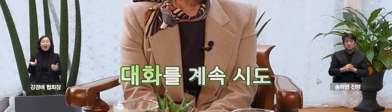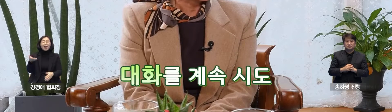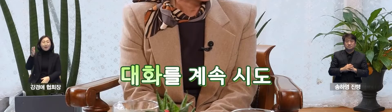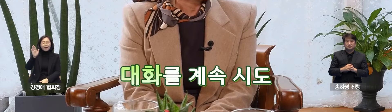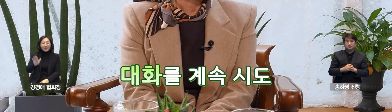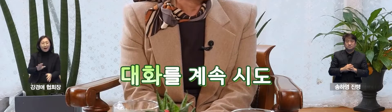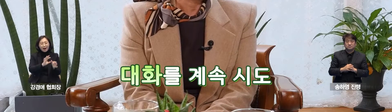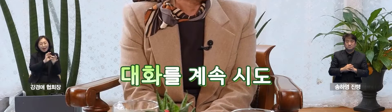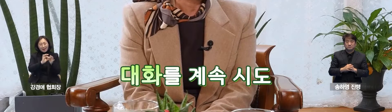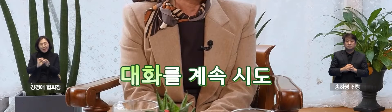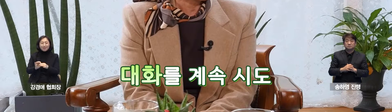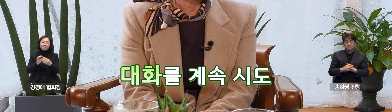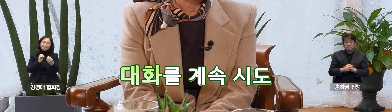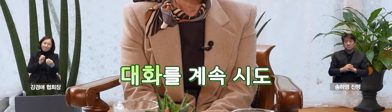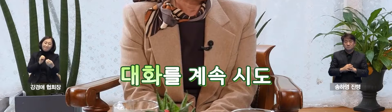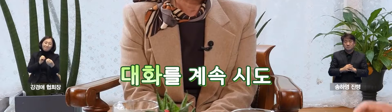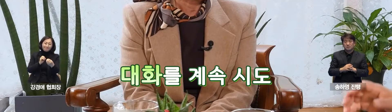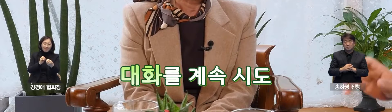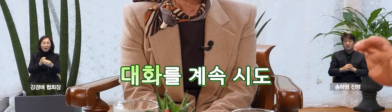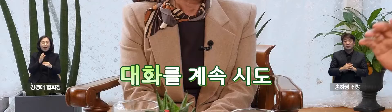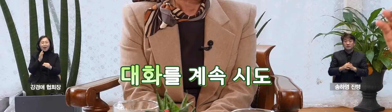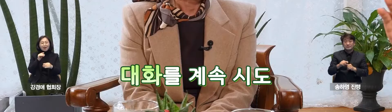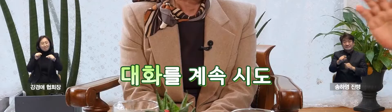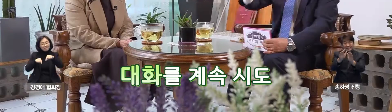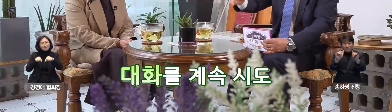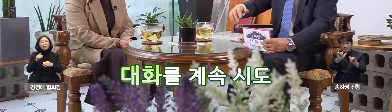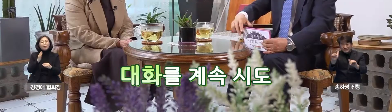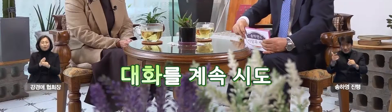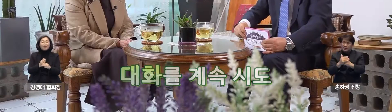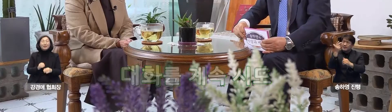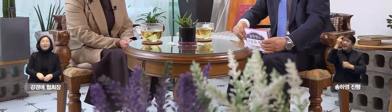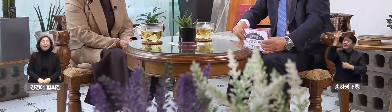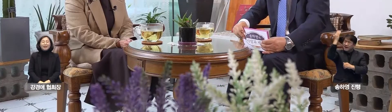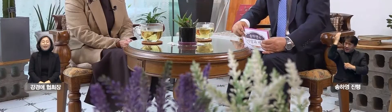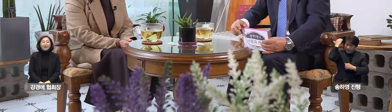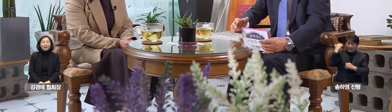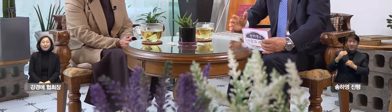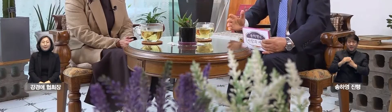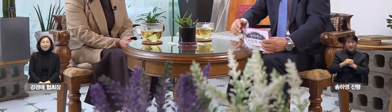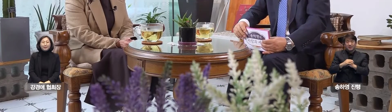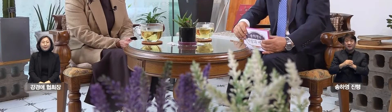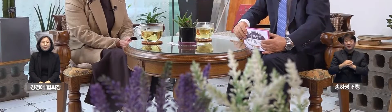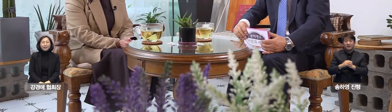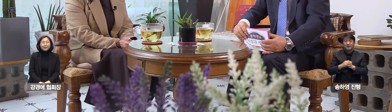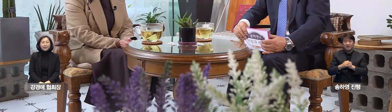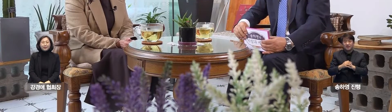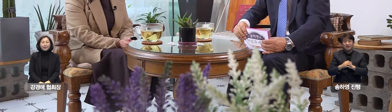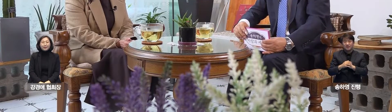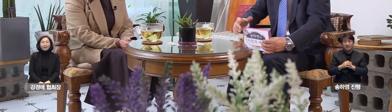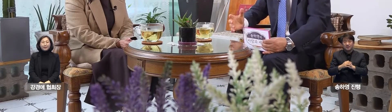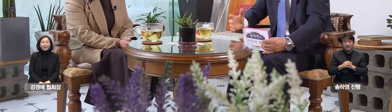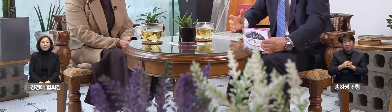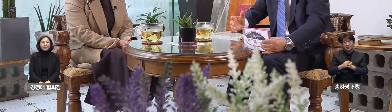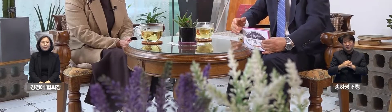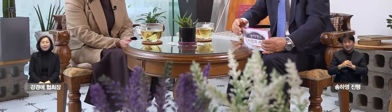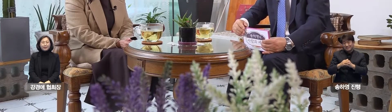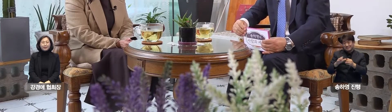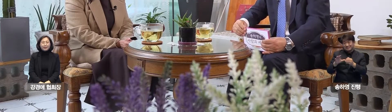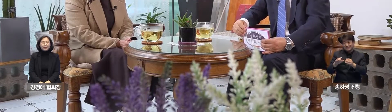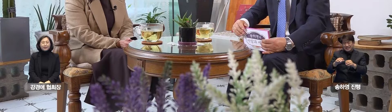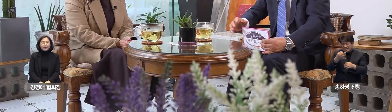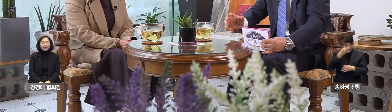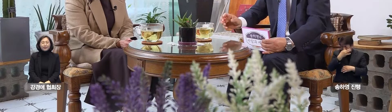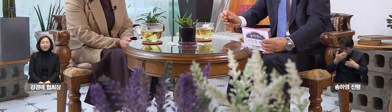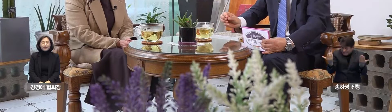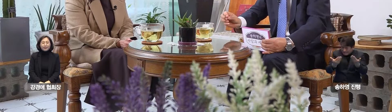계속 커뮤니케이션은 하고 있습니다. 네. 그분들이 그러니까 예전에 네. 좀 거친 작업을